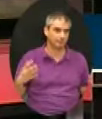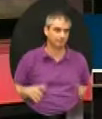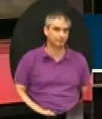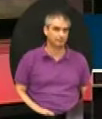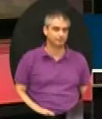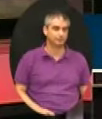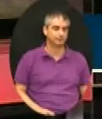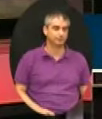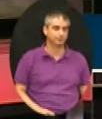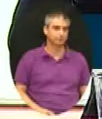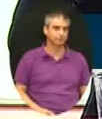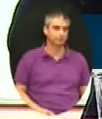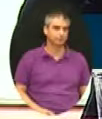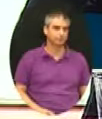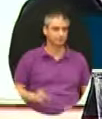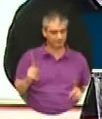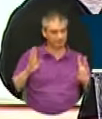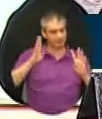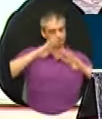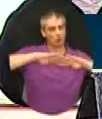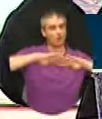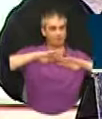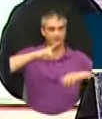וזה נכון, decentralized.